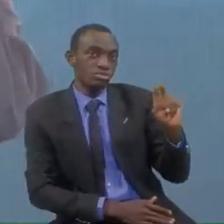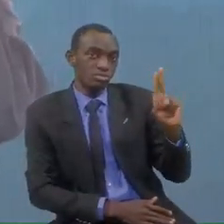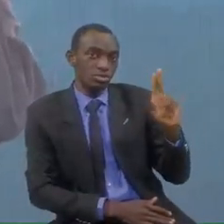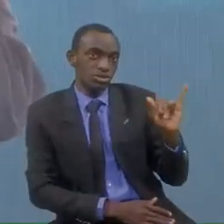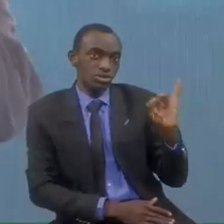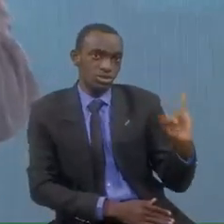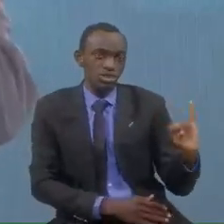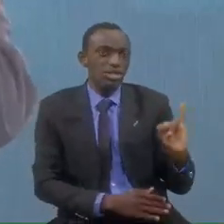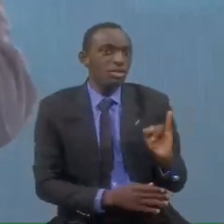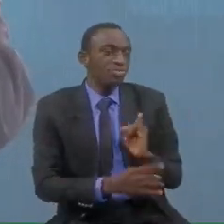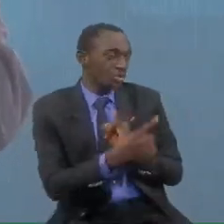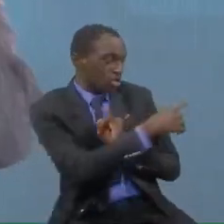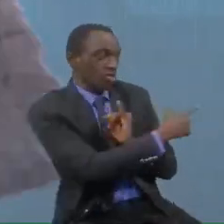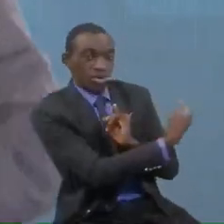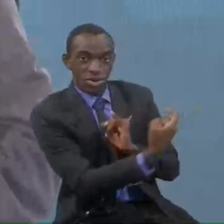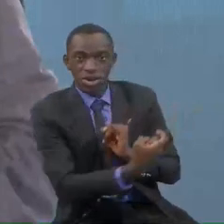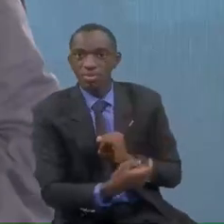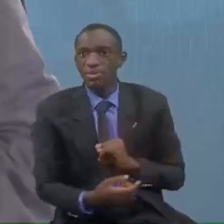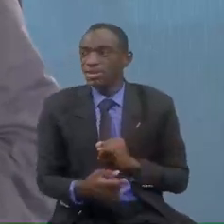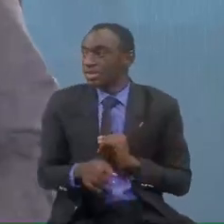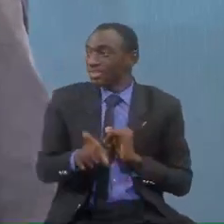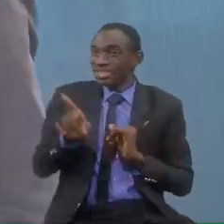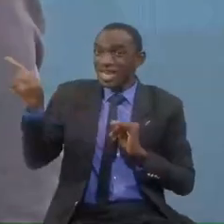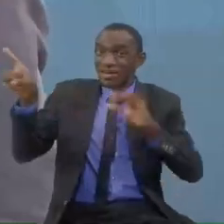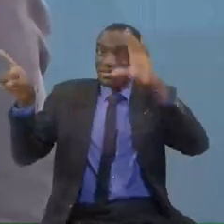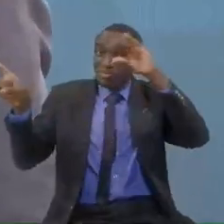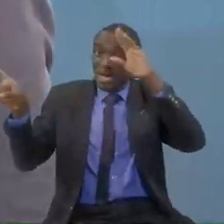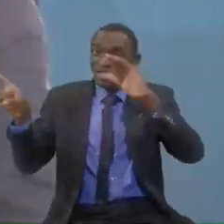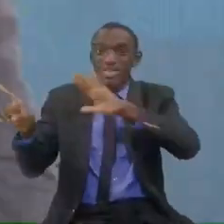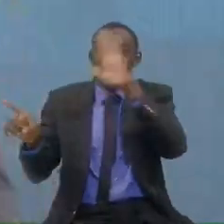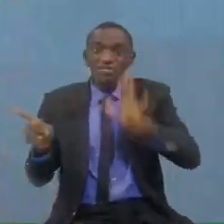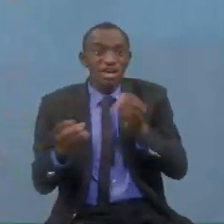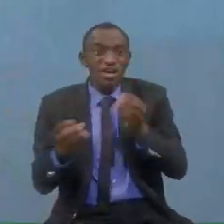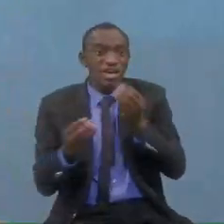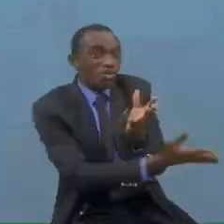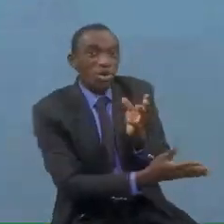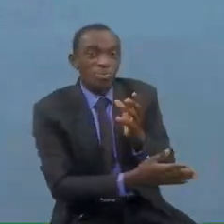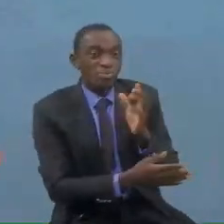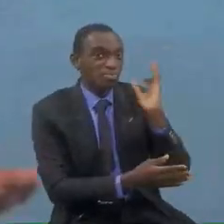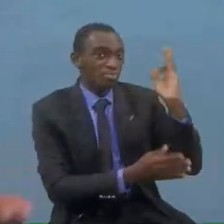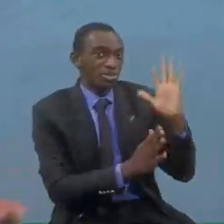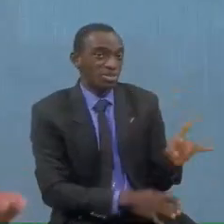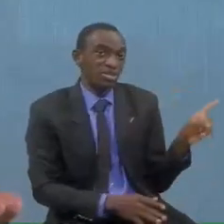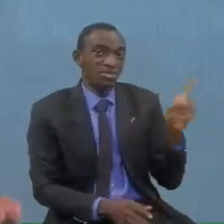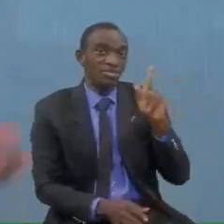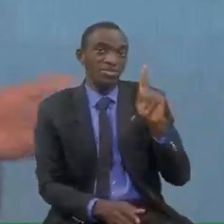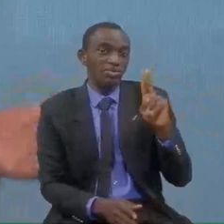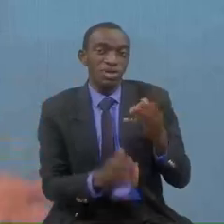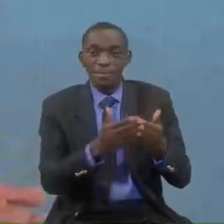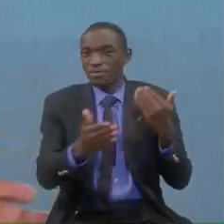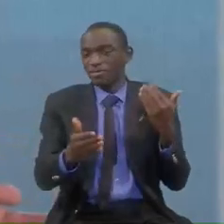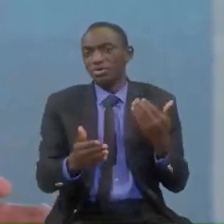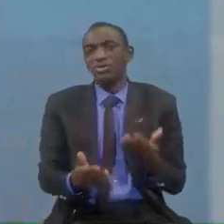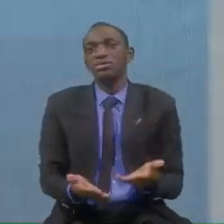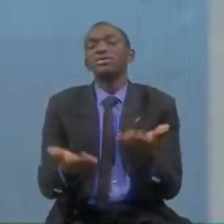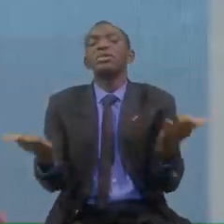vous. Il ne m'avait pas dit cela au départ. Qu'est-ce que je dois faire? Voici le public, tu es devant le public,